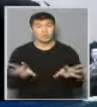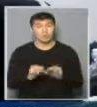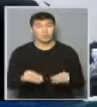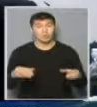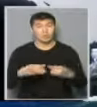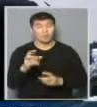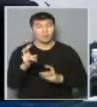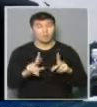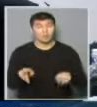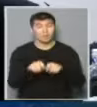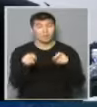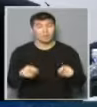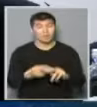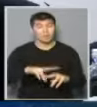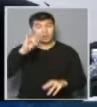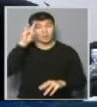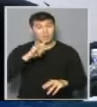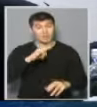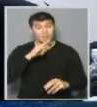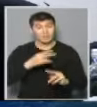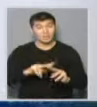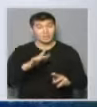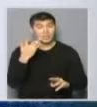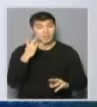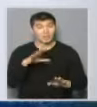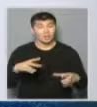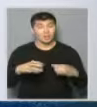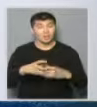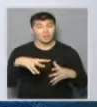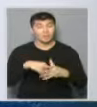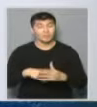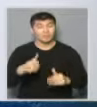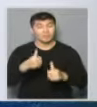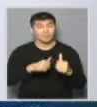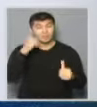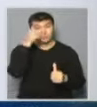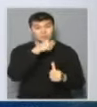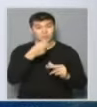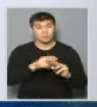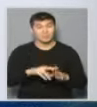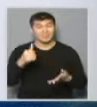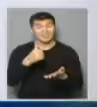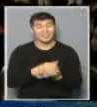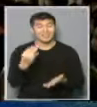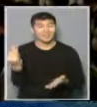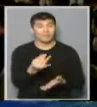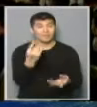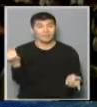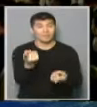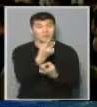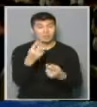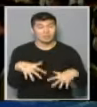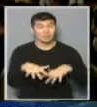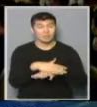совместных предприятий созданных между казахстанскими иностранными компаниями ежегодная конференция стала главной информационной